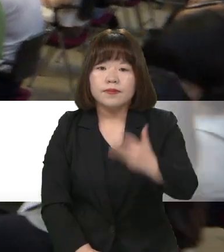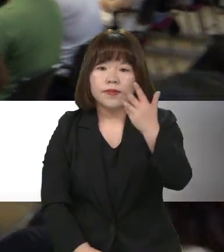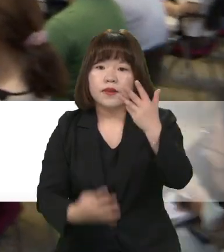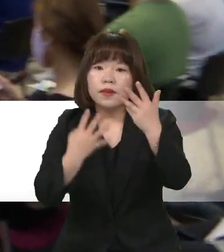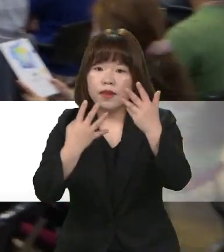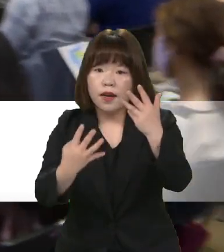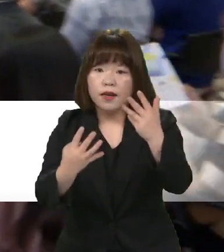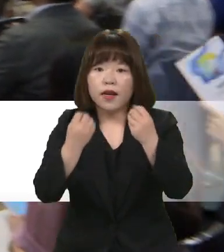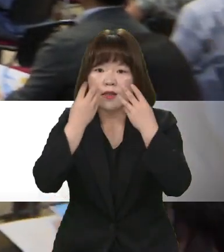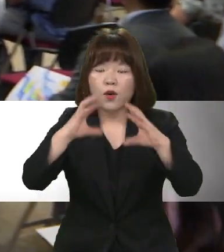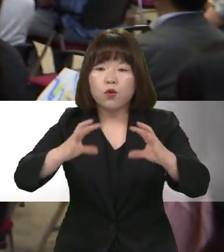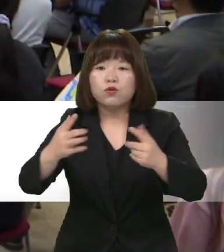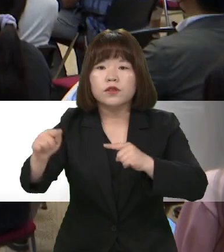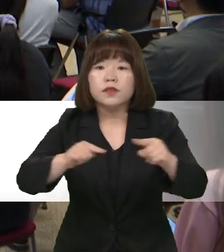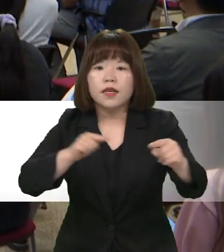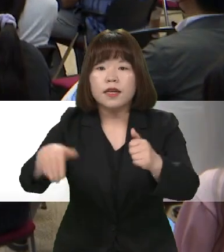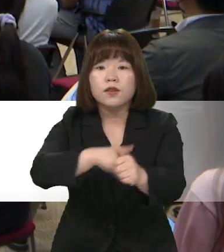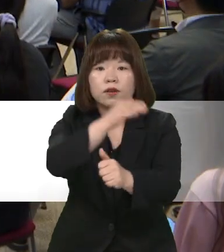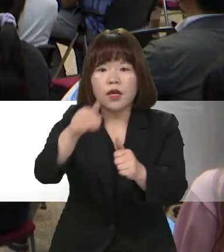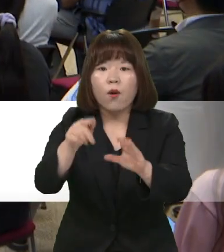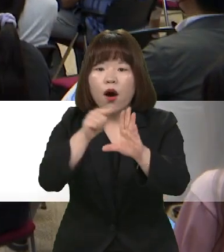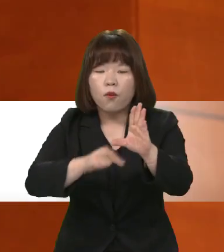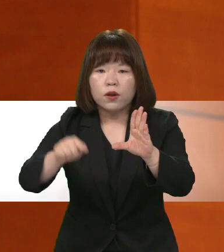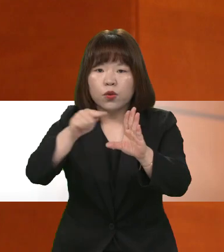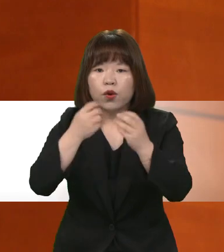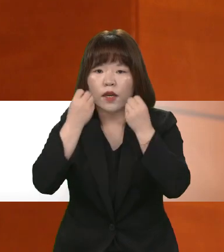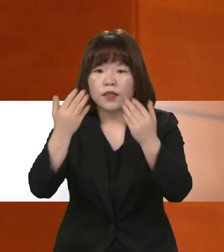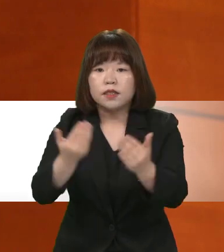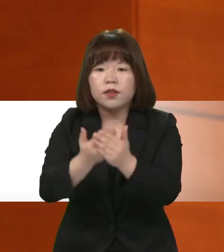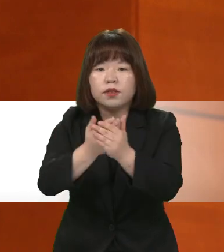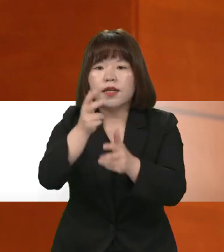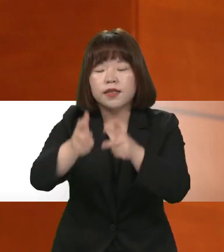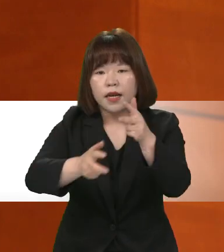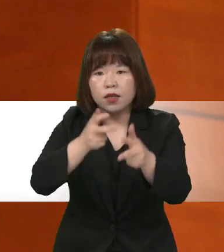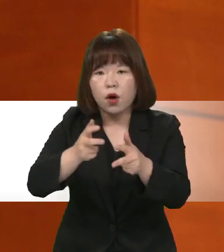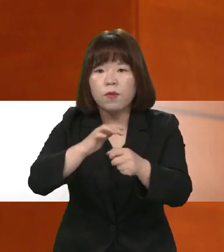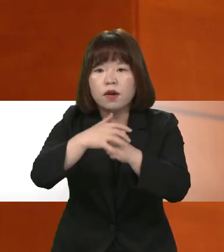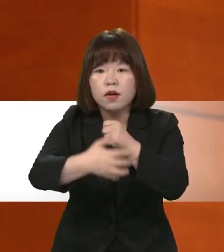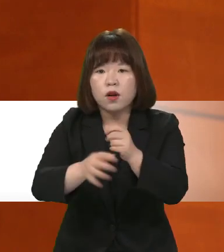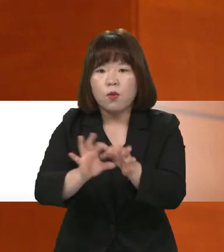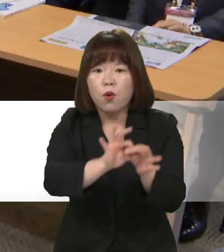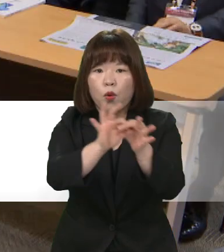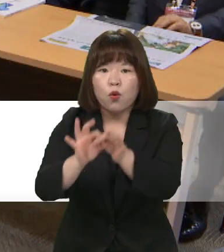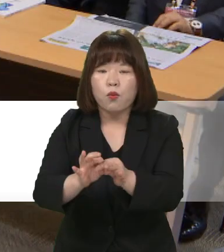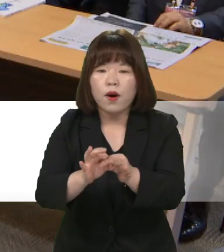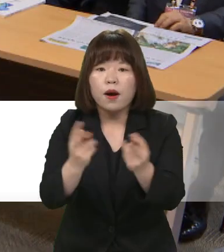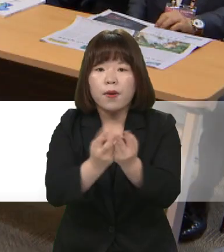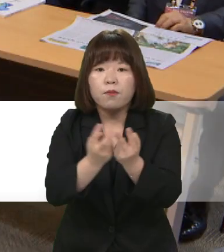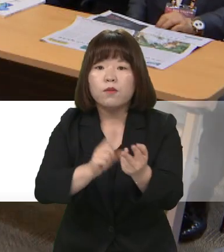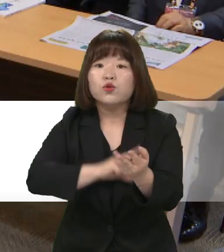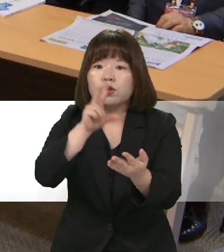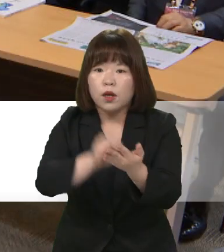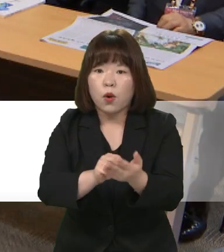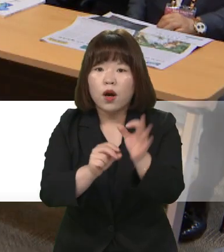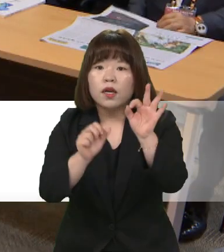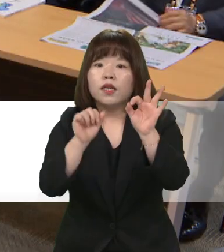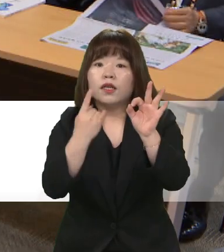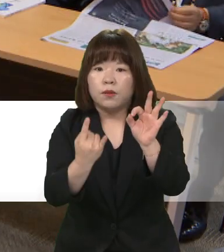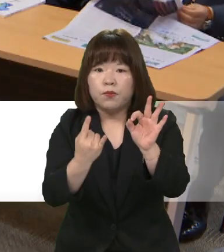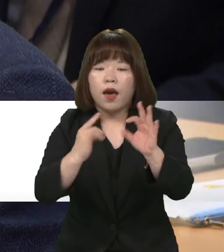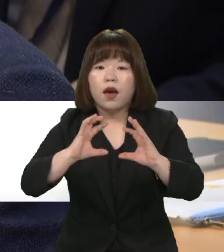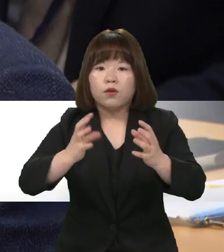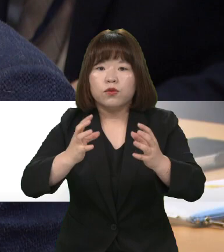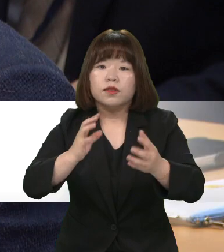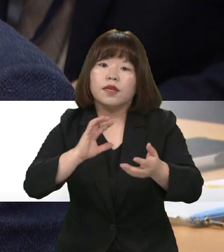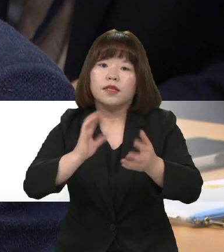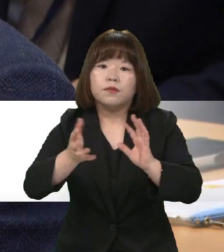4일 포항시는 새로운 국제 정세와 환동해 신성장 산업과 글로벌 공급망 전략 이라는 주제로 자 10회 황동일 국제